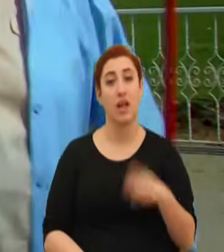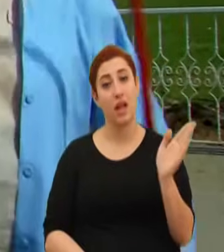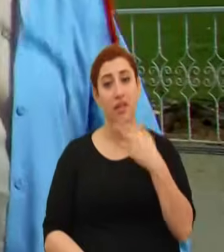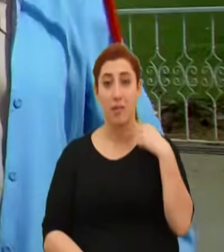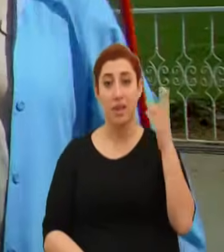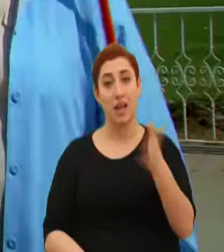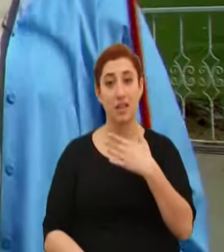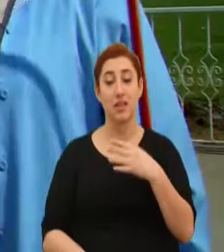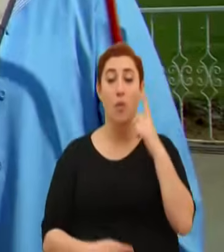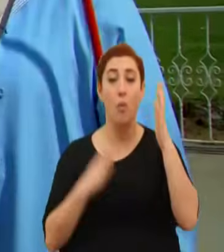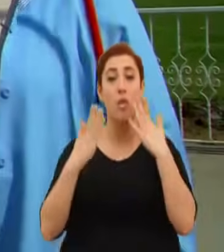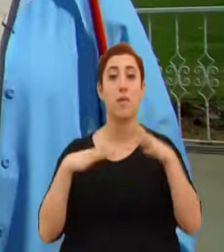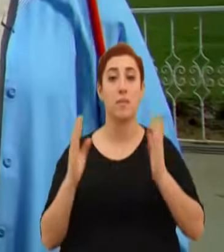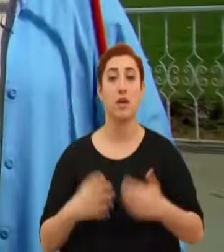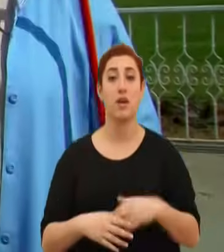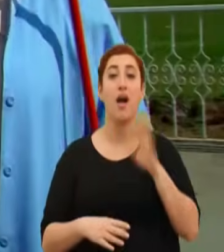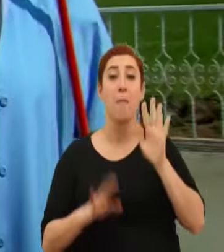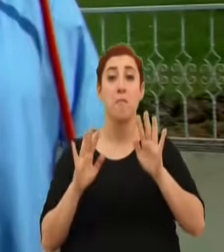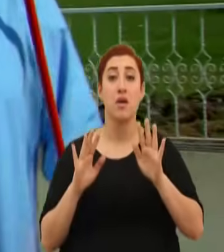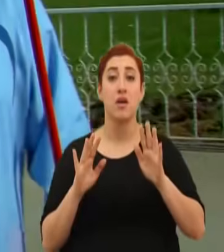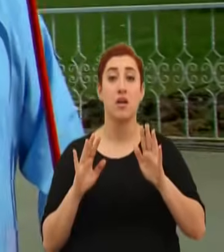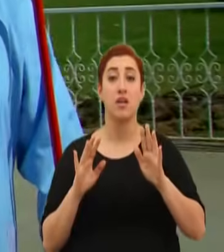Hadi abla, hadi. Oyalanma. Ama